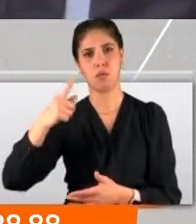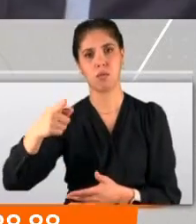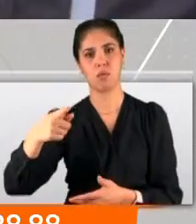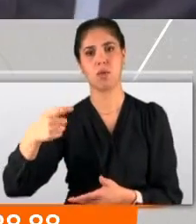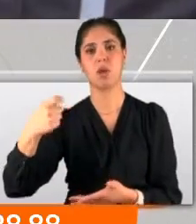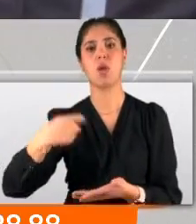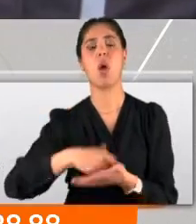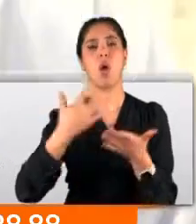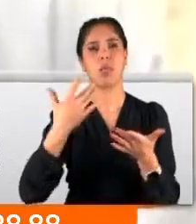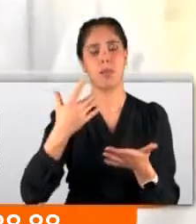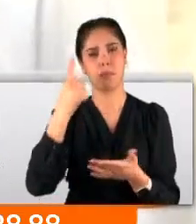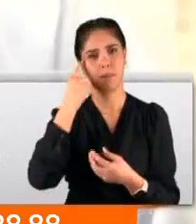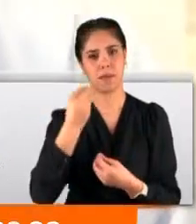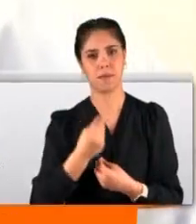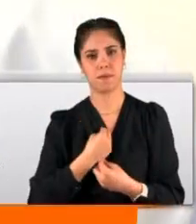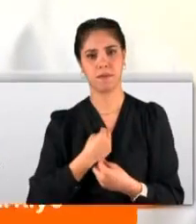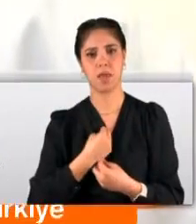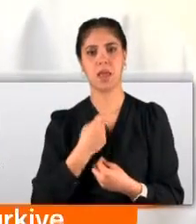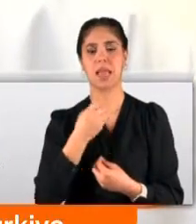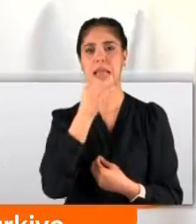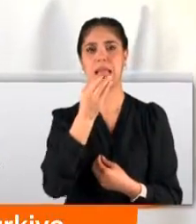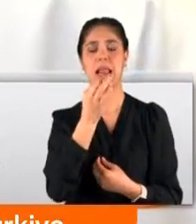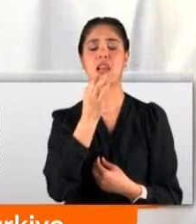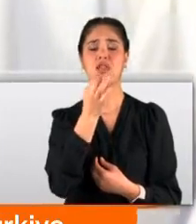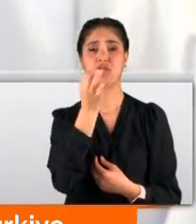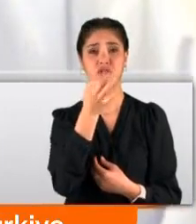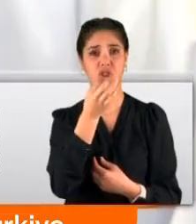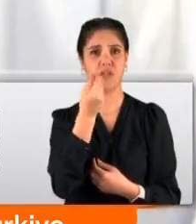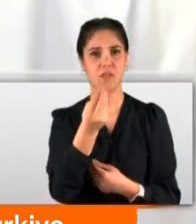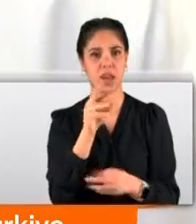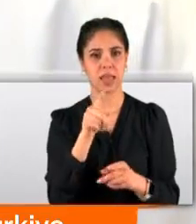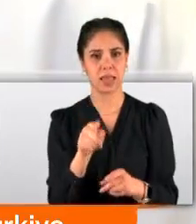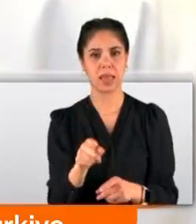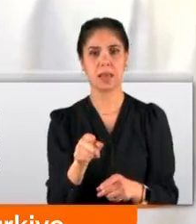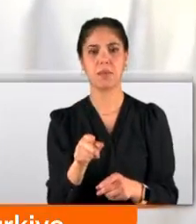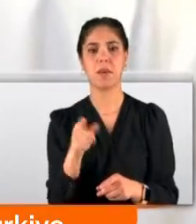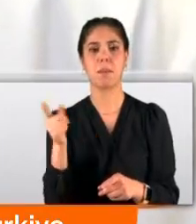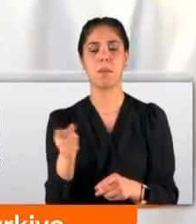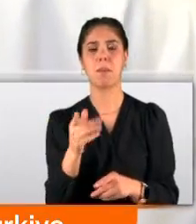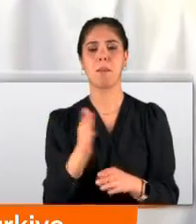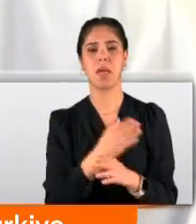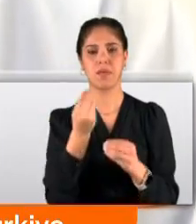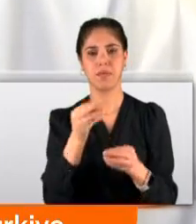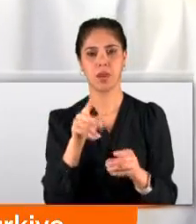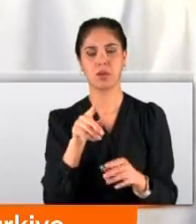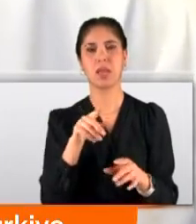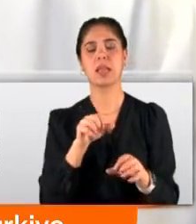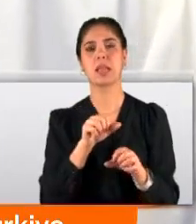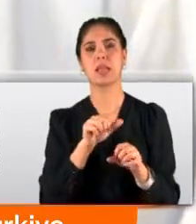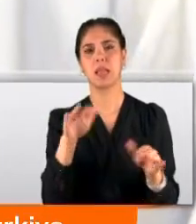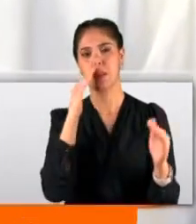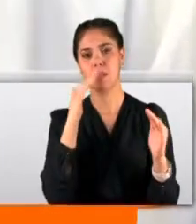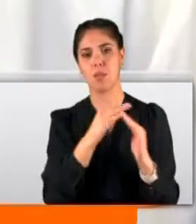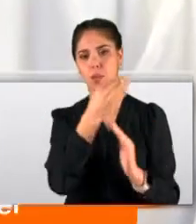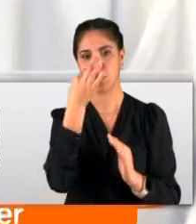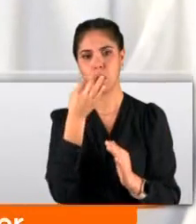ödeneceğine dair yazı gönderdi. İlaç verilir gibi. Örneğin insülin pompası malzemeleri verilir gibi sistemli bir şekilde ve kolay